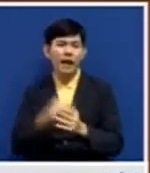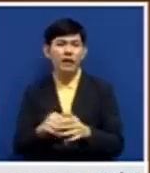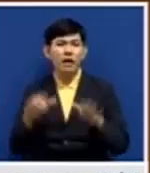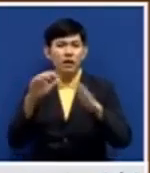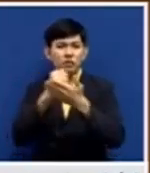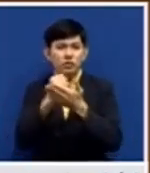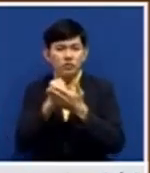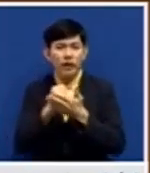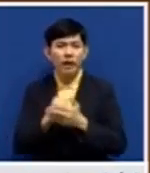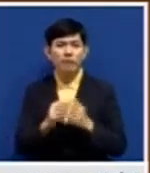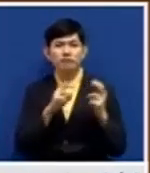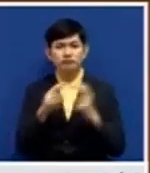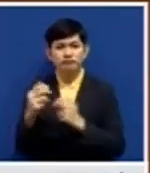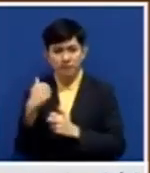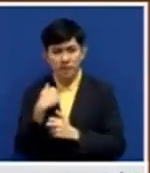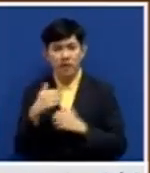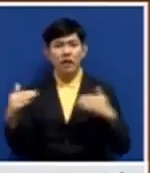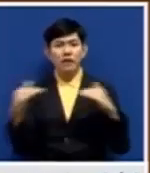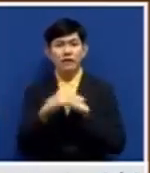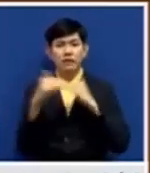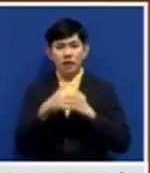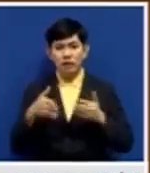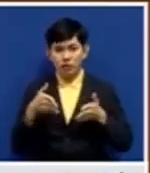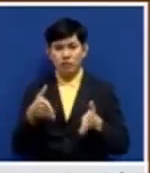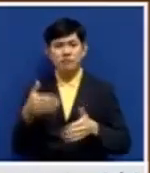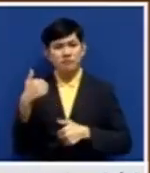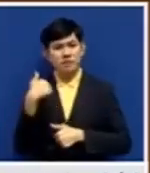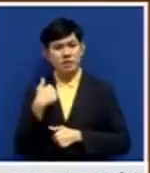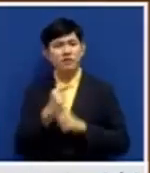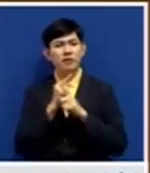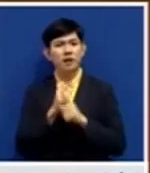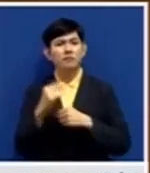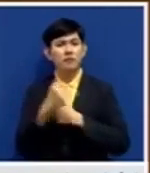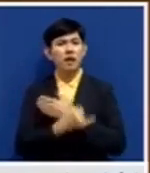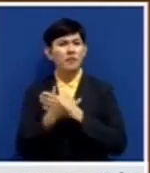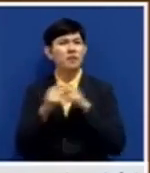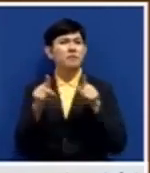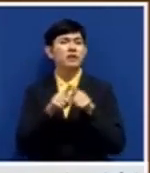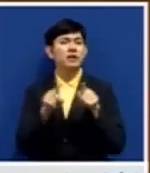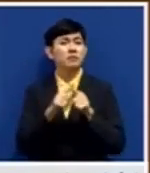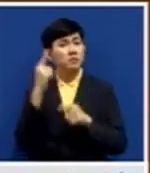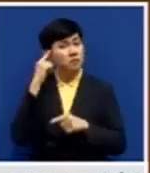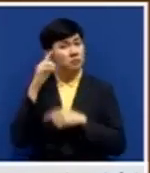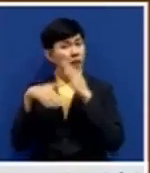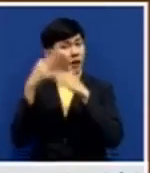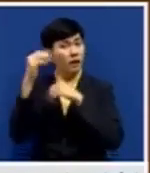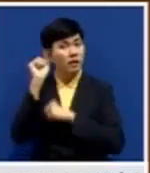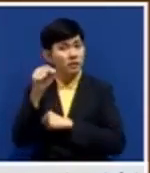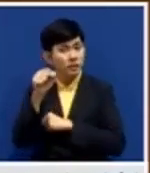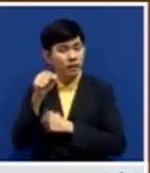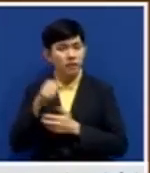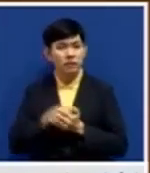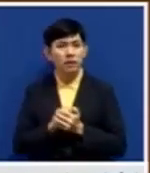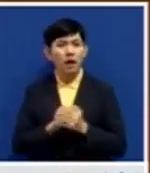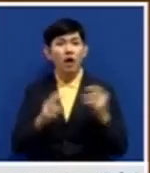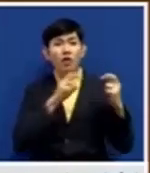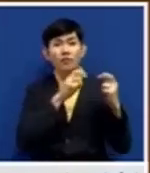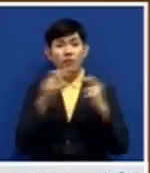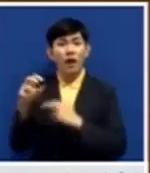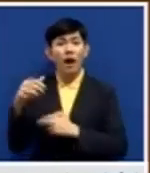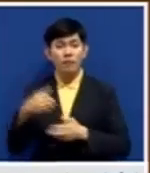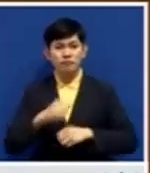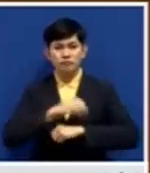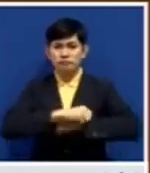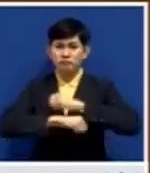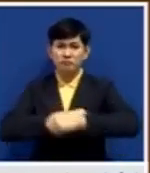ค่อยไปถนนค่อยไปเชื่อมต่อไม่อยู่ต่างประเทศเขานี่คือสิ่งที่เกิดขึ้นใช่ไหมรถไฟฟ้าเคยเกิดไหม